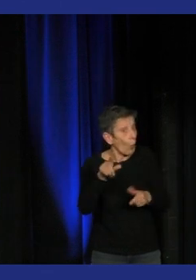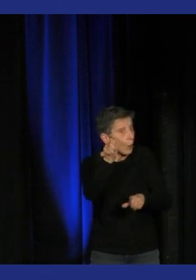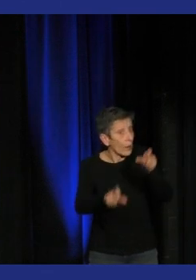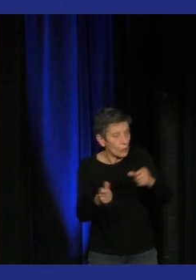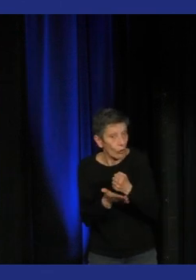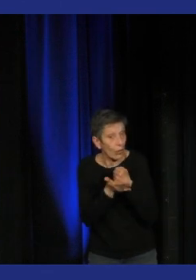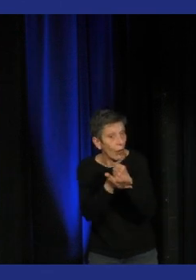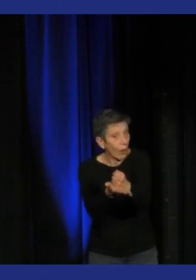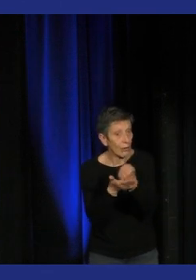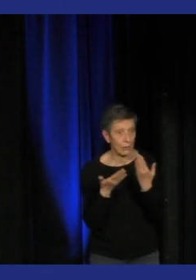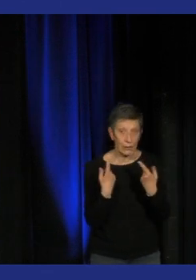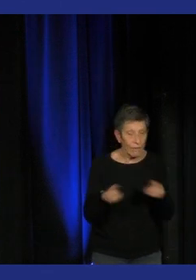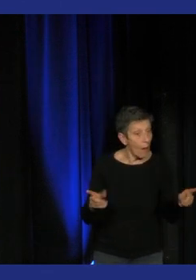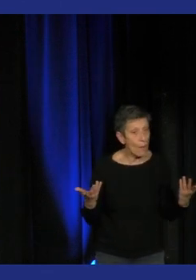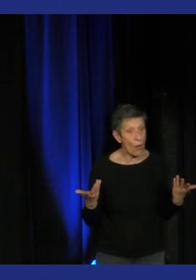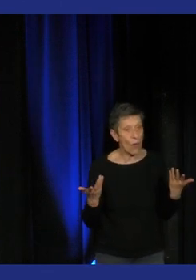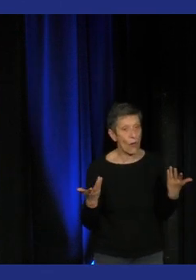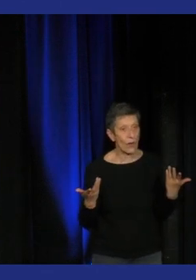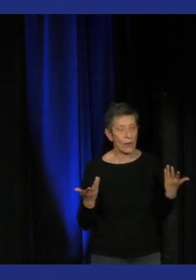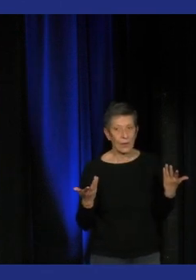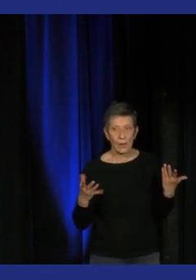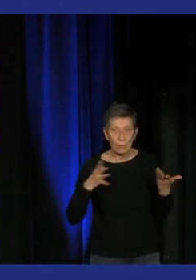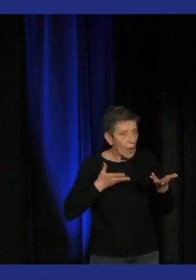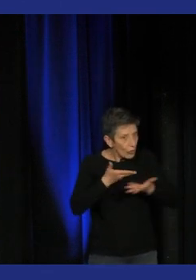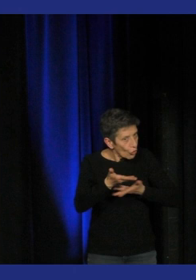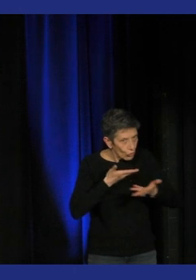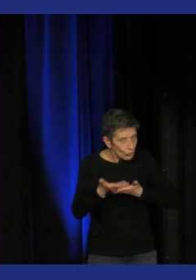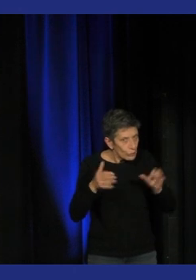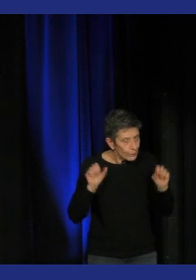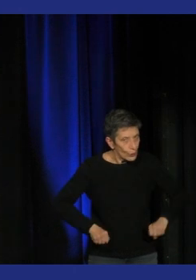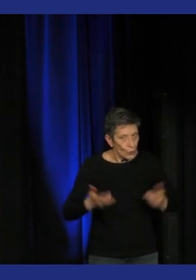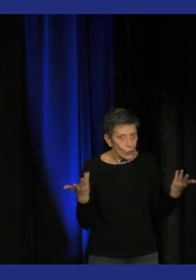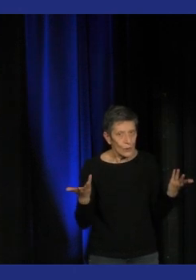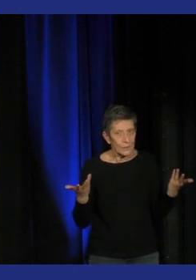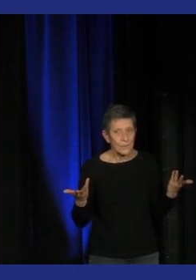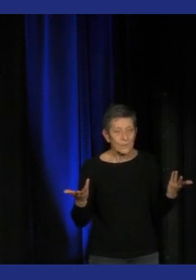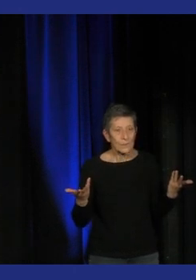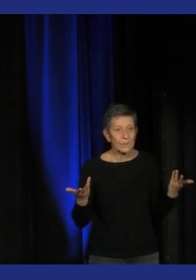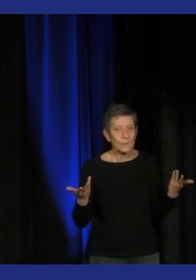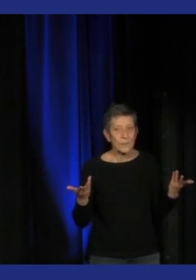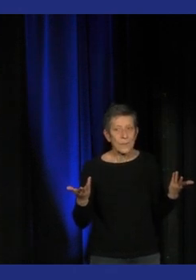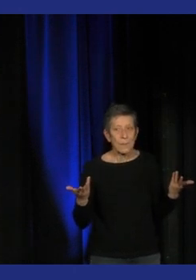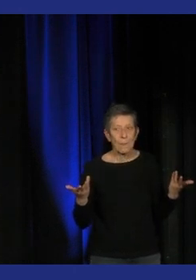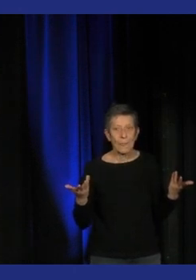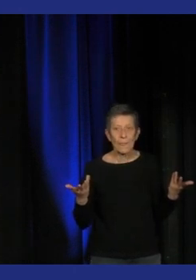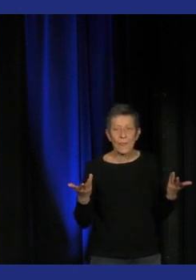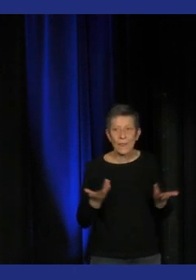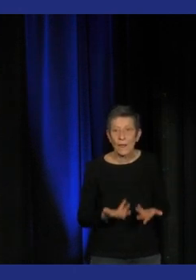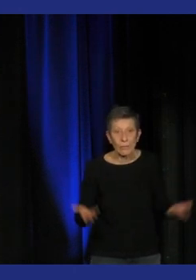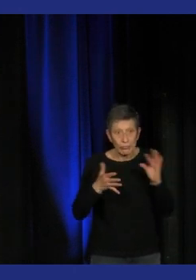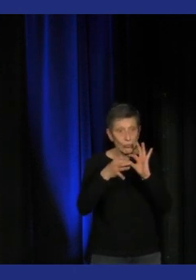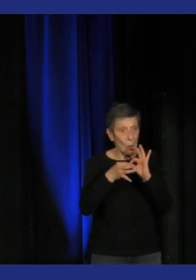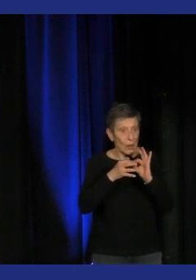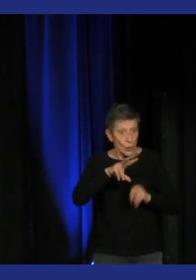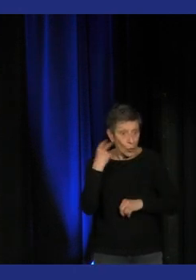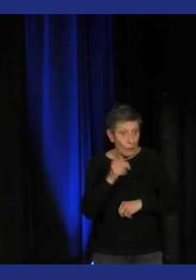d'autres personnes de façon différente, mais qu'il y a un vrai échange qui peut se faire comme dans toute relation humaine,